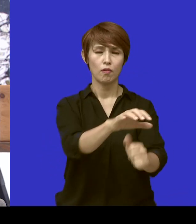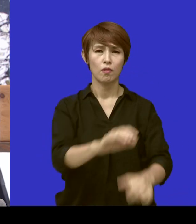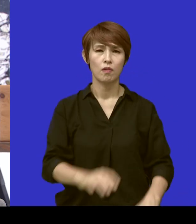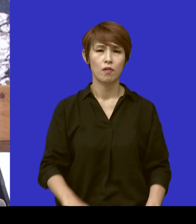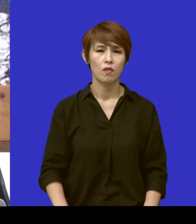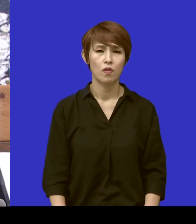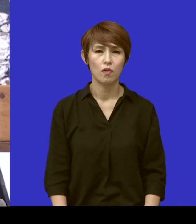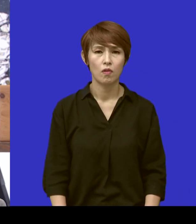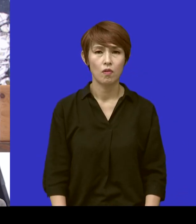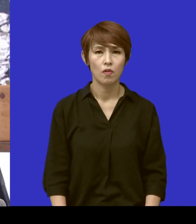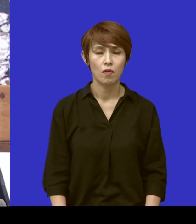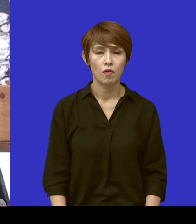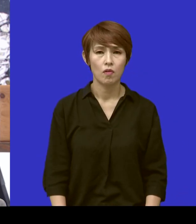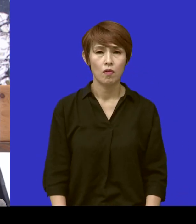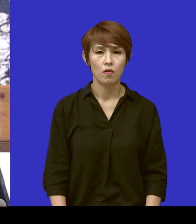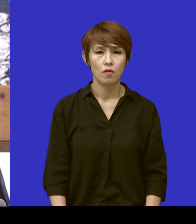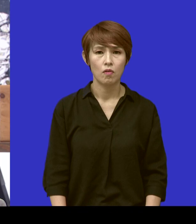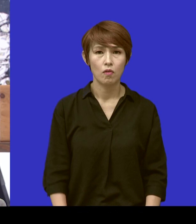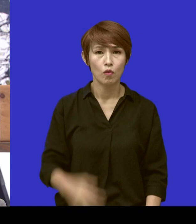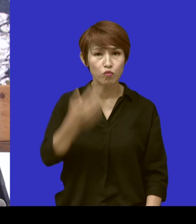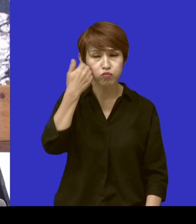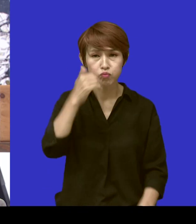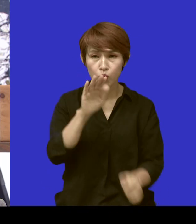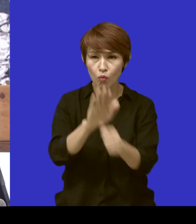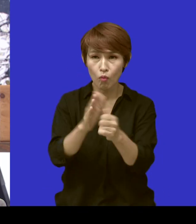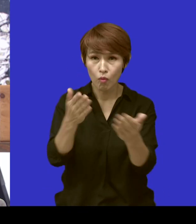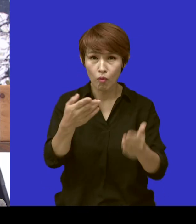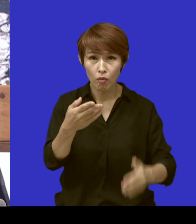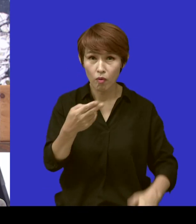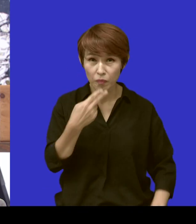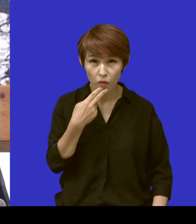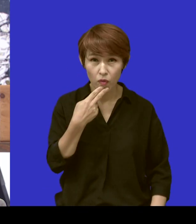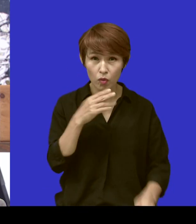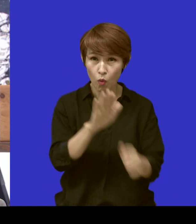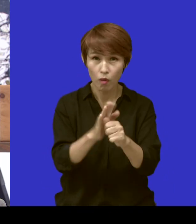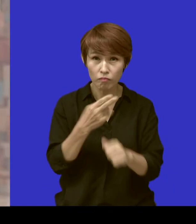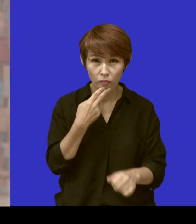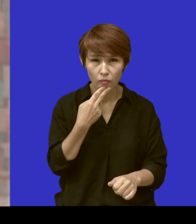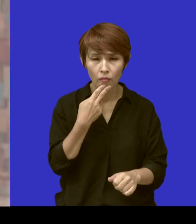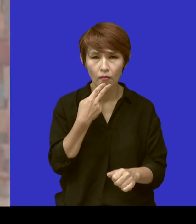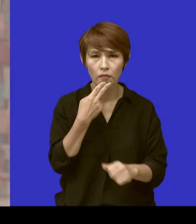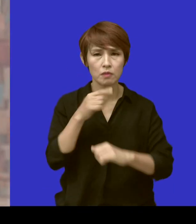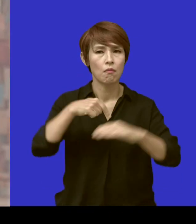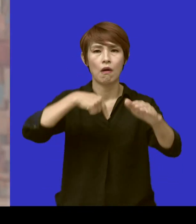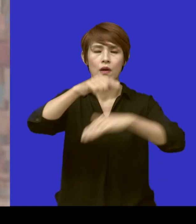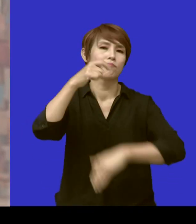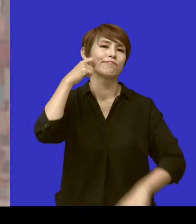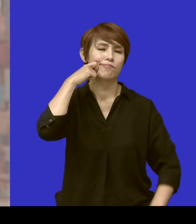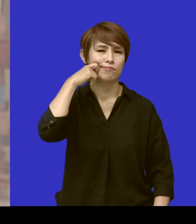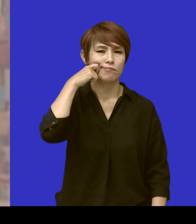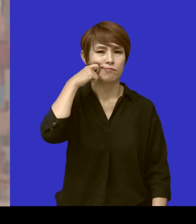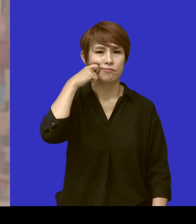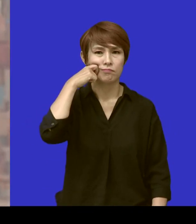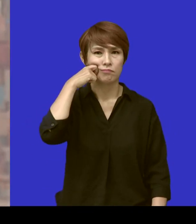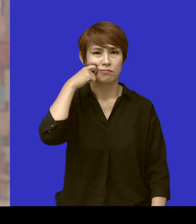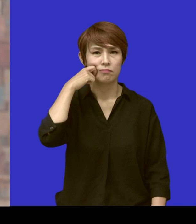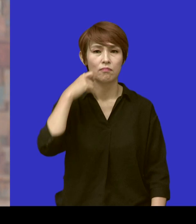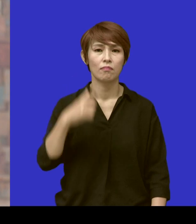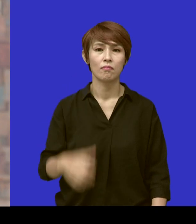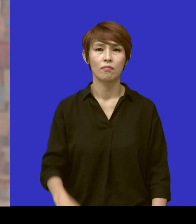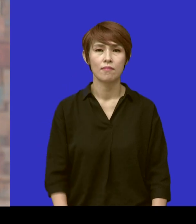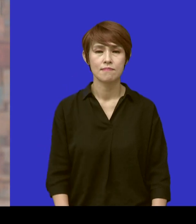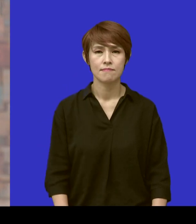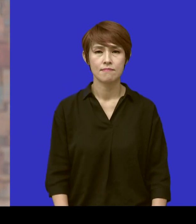제가 오늘 지켜보니까 누구의 도움 없이 나올 수가 없는데 네. 나와야지